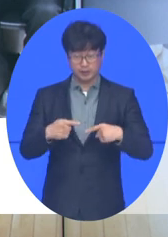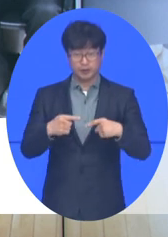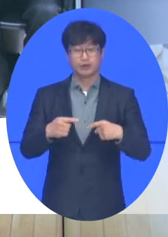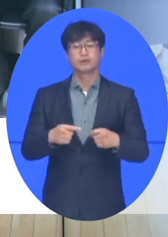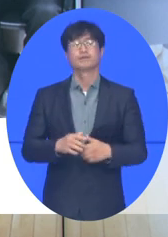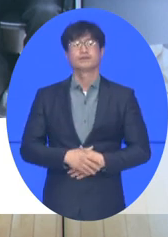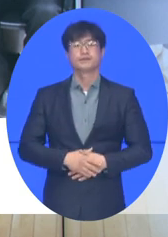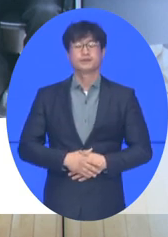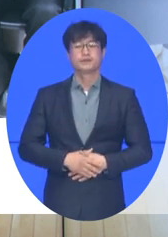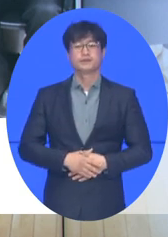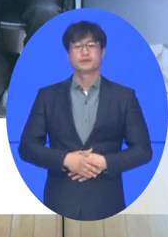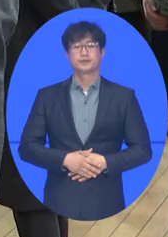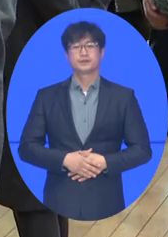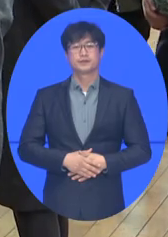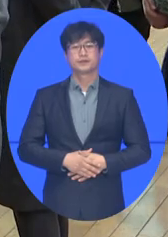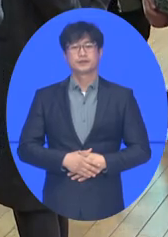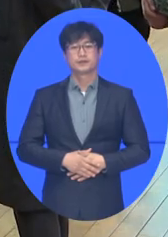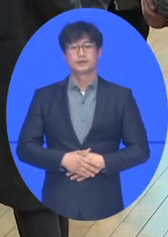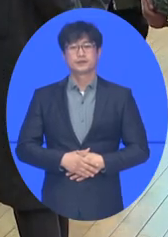함께 가보시죠.